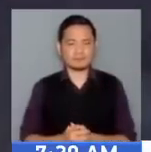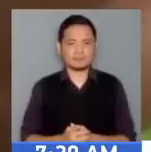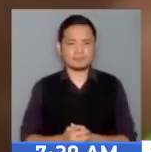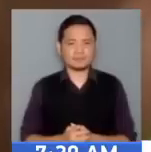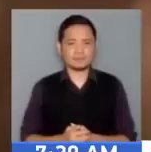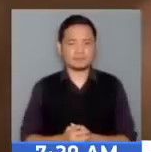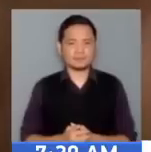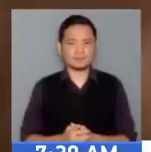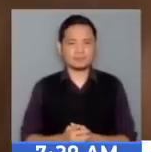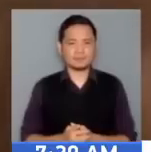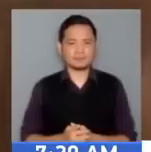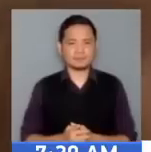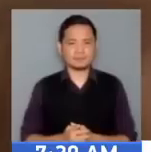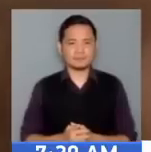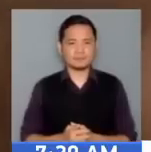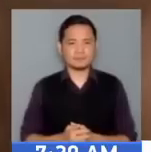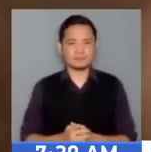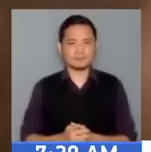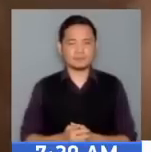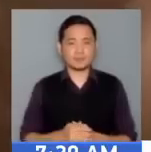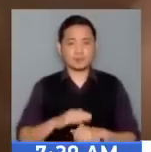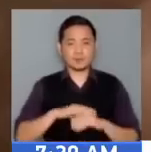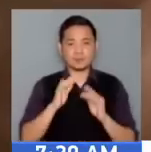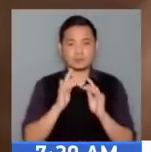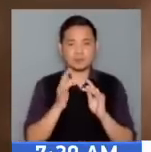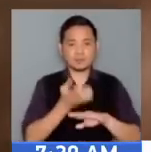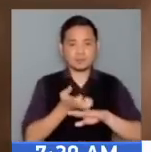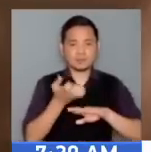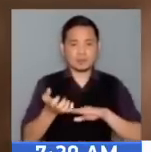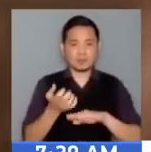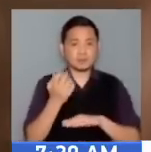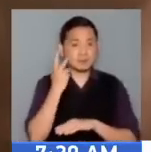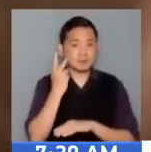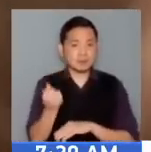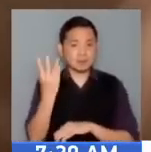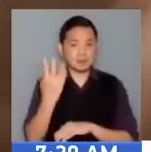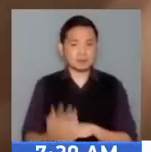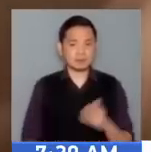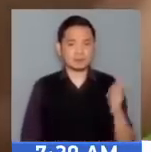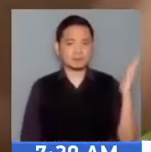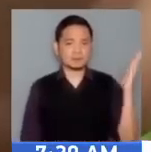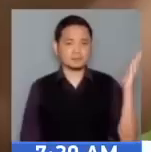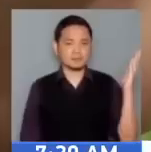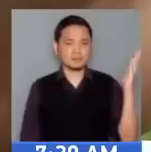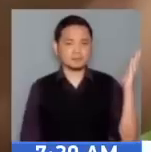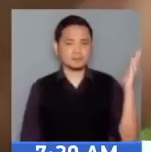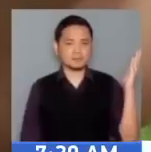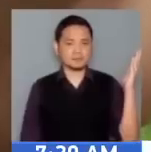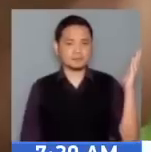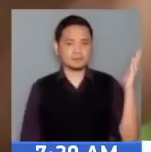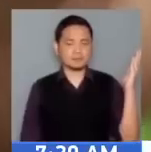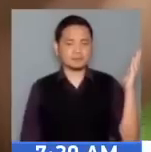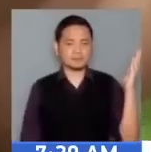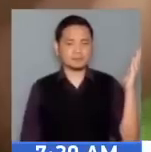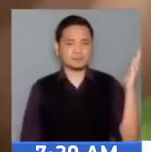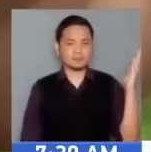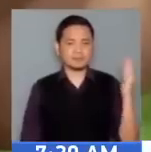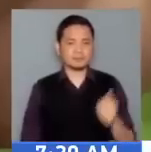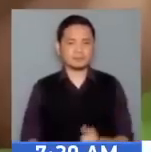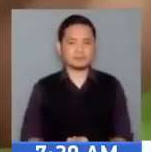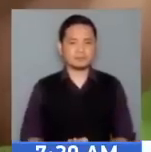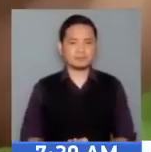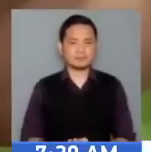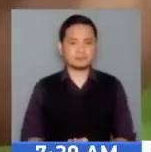2022. Ang mga online scam, 4,446 na ngayon June 2023, 1,551 na kaso lang noong first